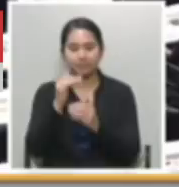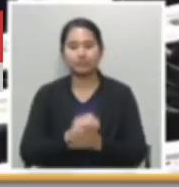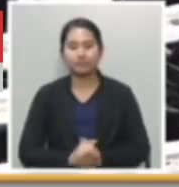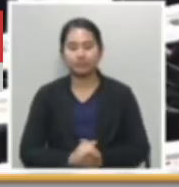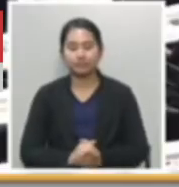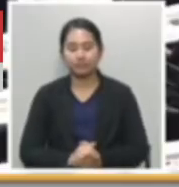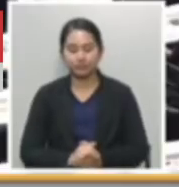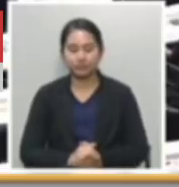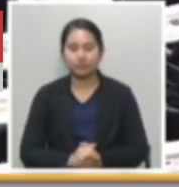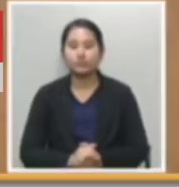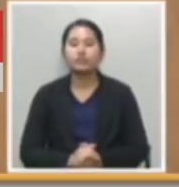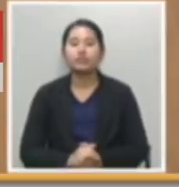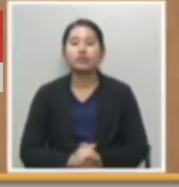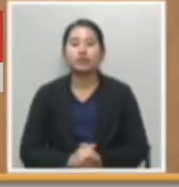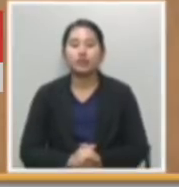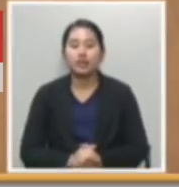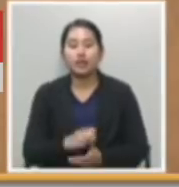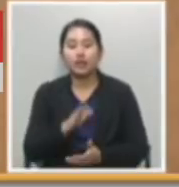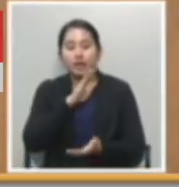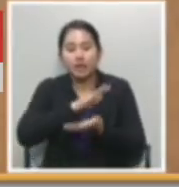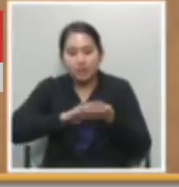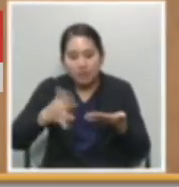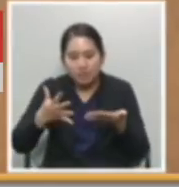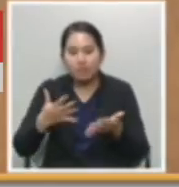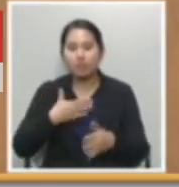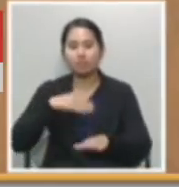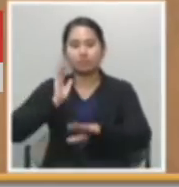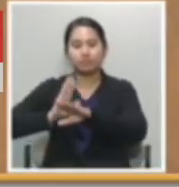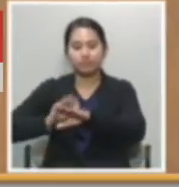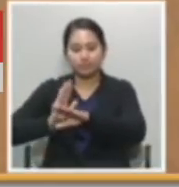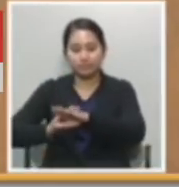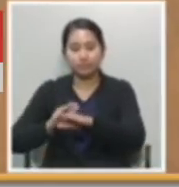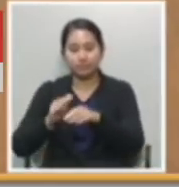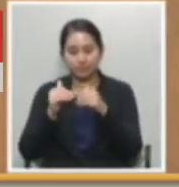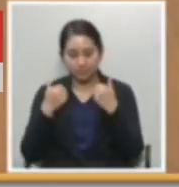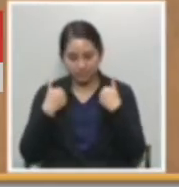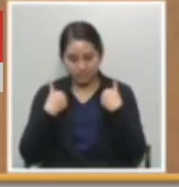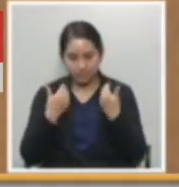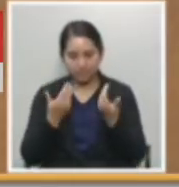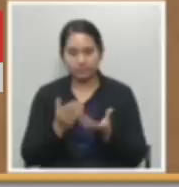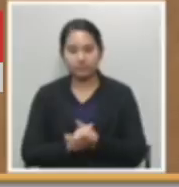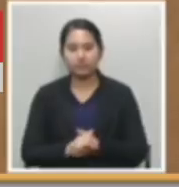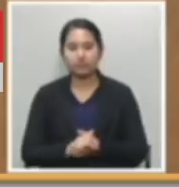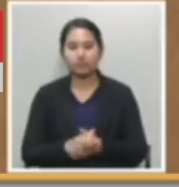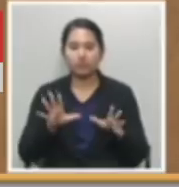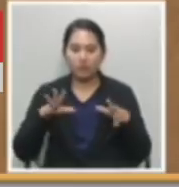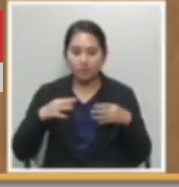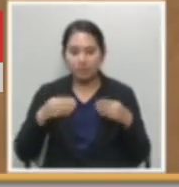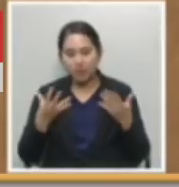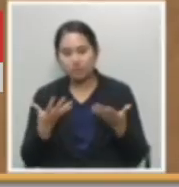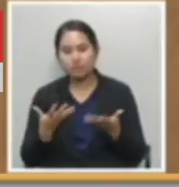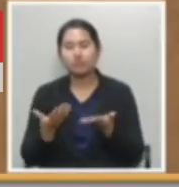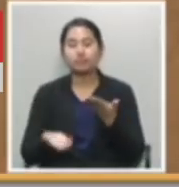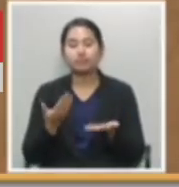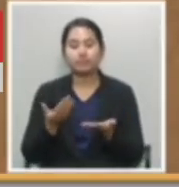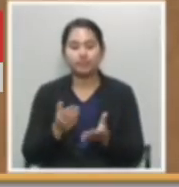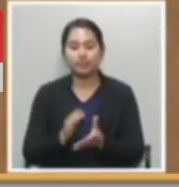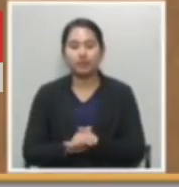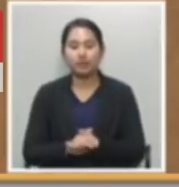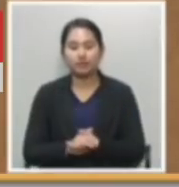ก็อะไรที่ไม่สุภาพผมก็เตือนนะฉันเรียกคนเป็นตัวเนี่ยถึงชอบไม่ชอบยังไงก็ไม่สมควร